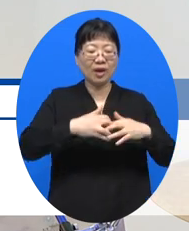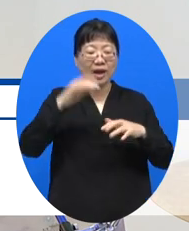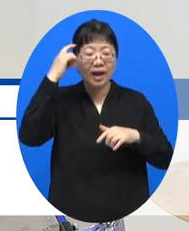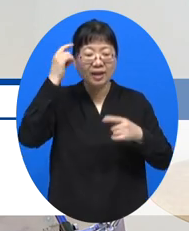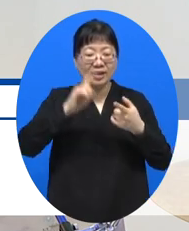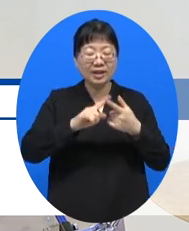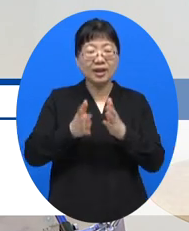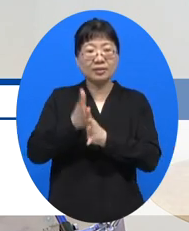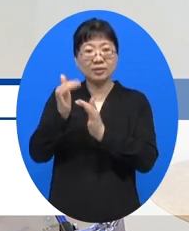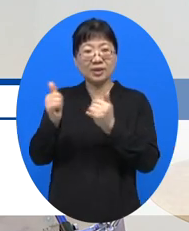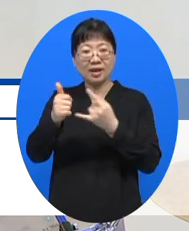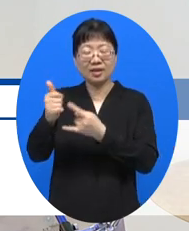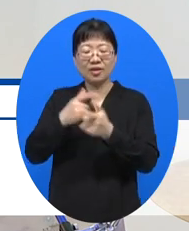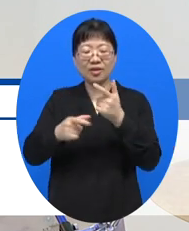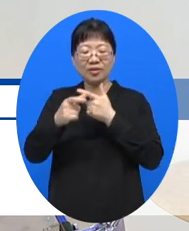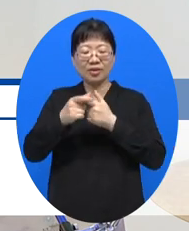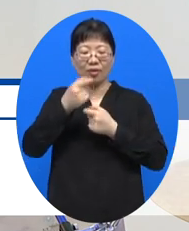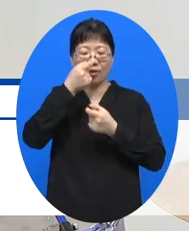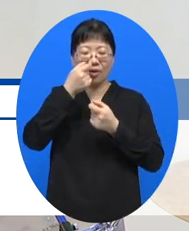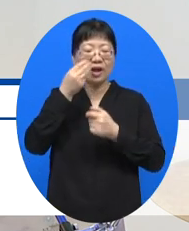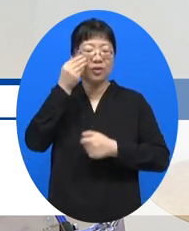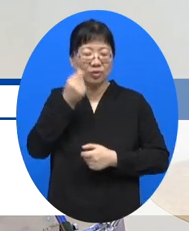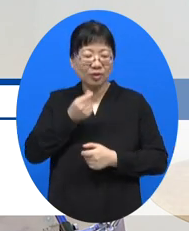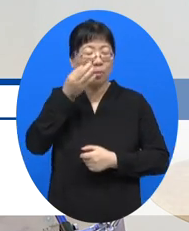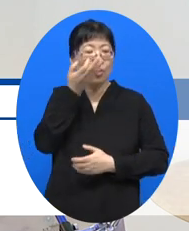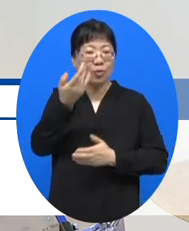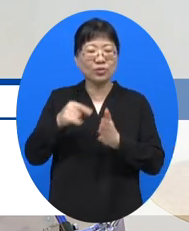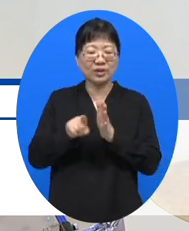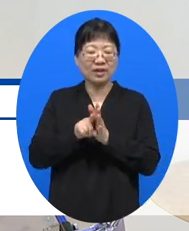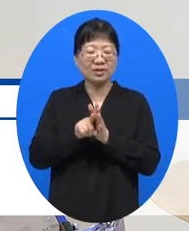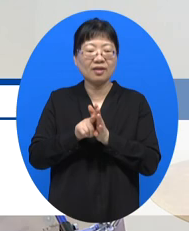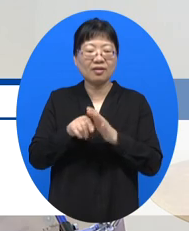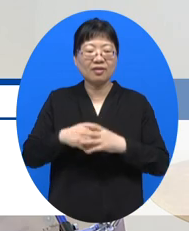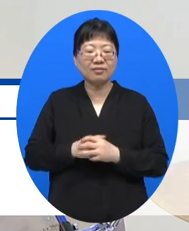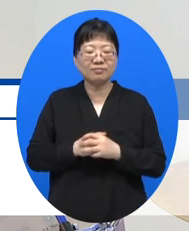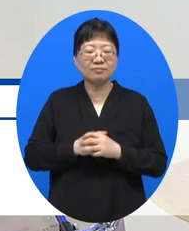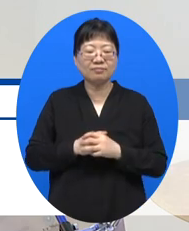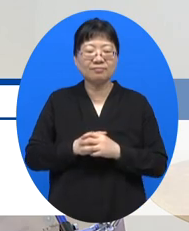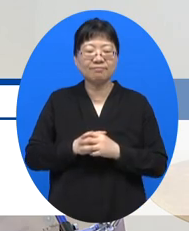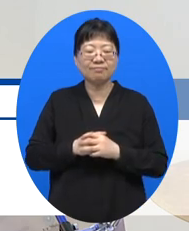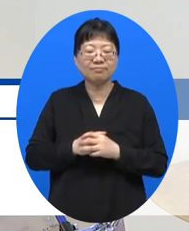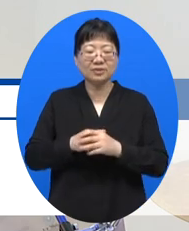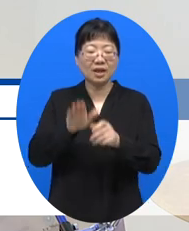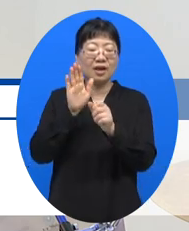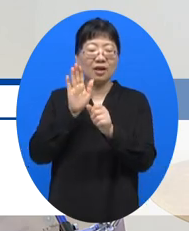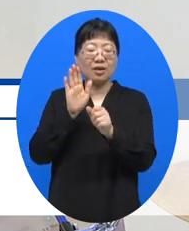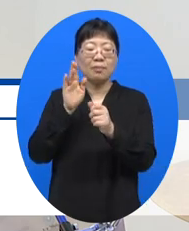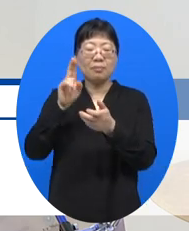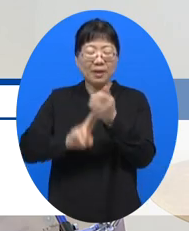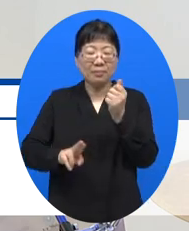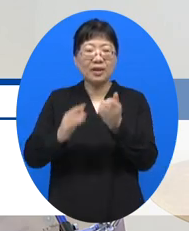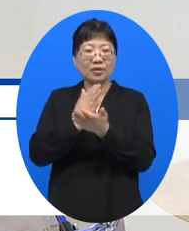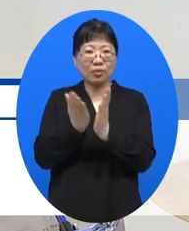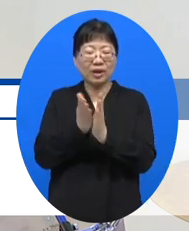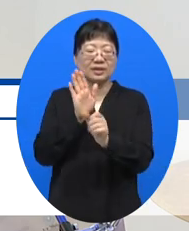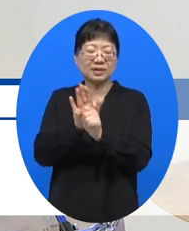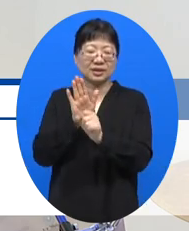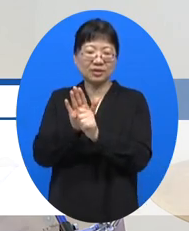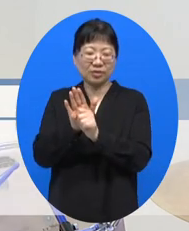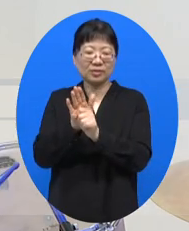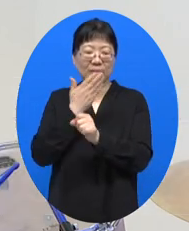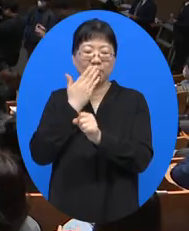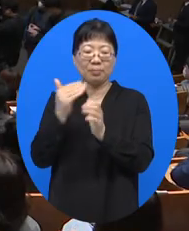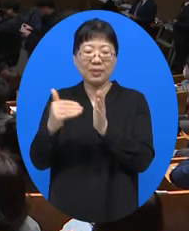시스템들을 시민들에게 좀더 친숙하게 선보이기 위해서 이런 POC 지원 그리고 판매를 위한 유통 지원 이런 것들을